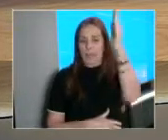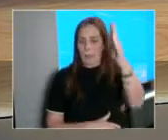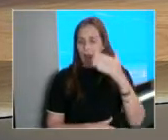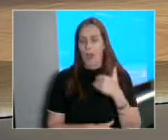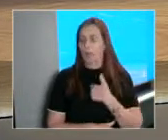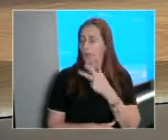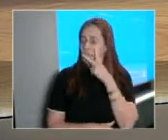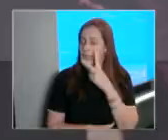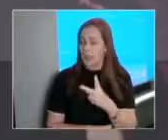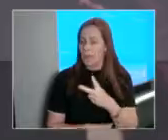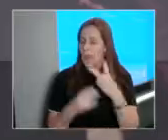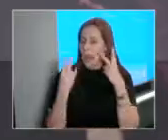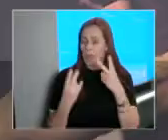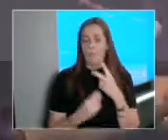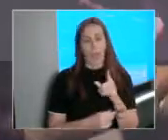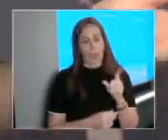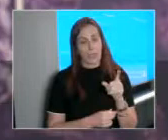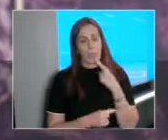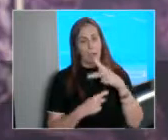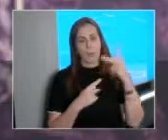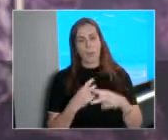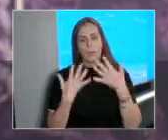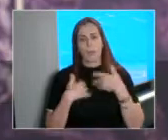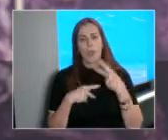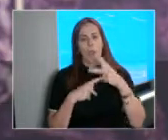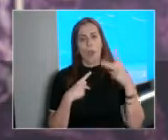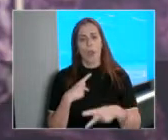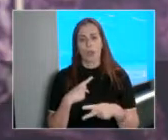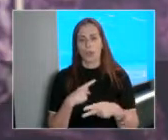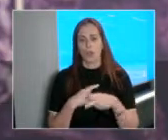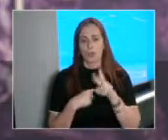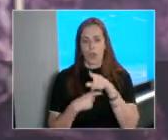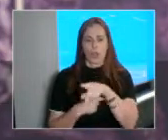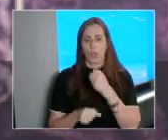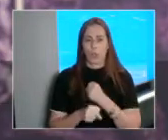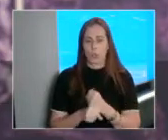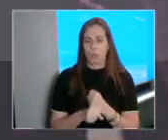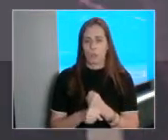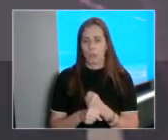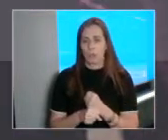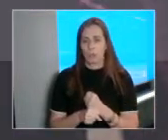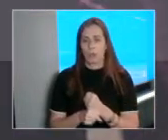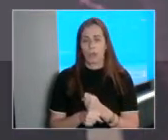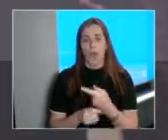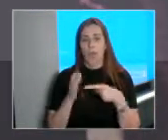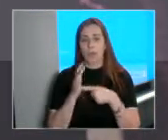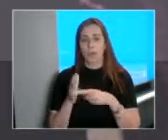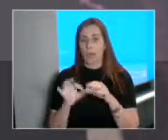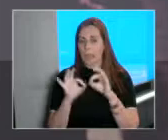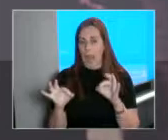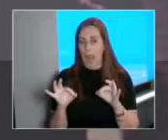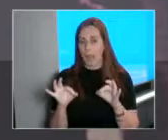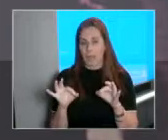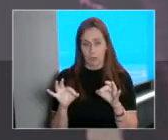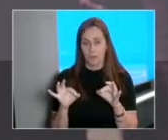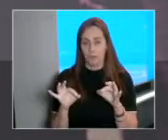אנחנו מסתכלים על הערכים שלו של יזמות. אז תדבר על פרויקטים. בוא תספר לנו על איזה פרויקט אחד שאתם עובדים עליו. אז למשל, התחלתי לדבר על